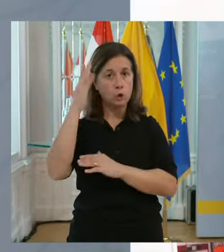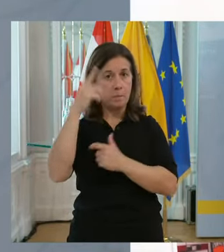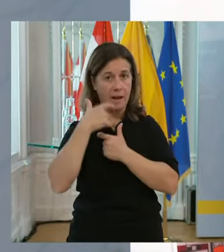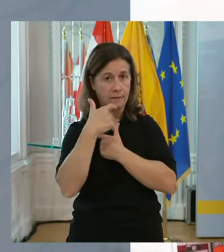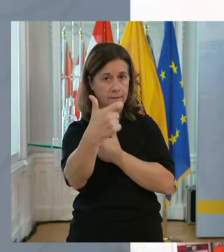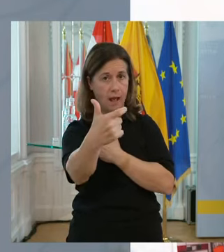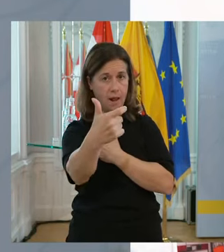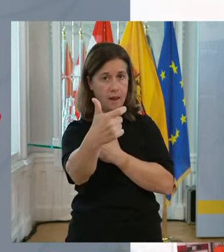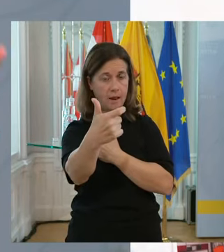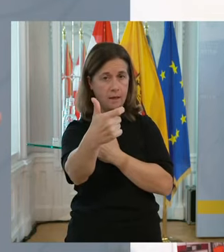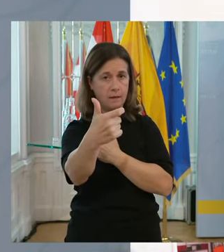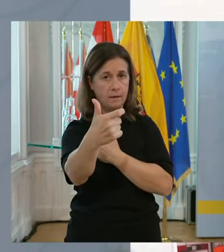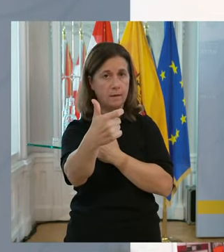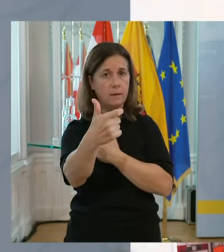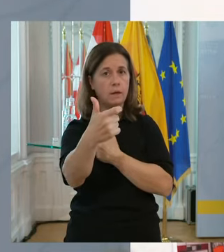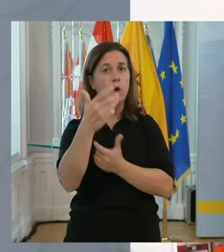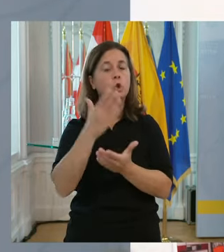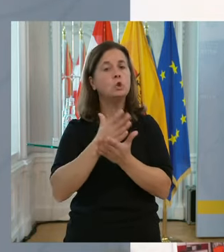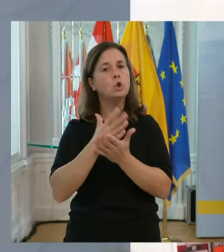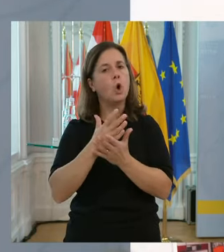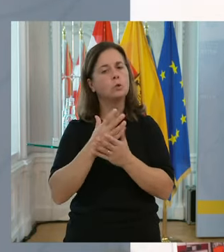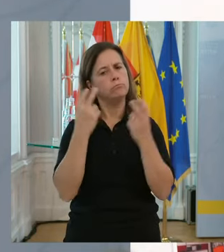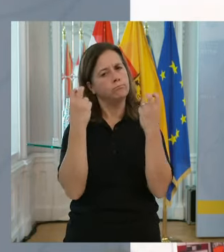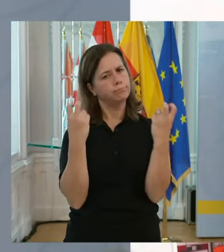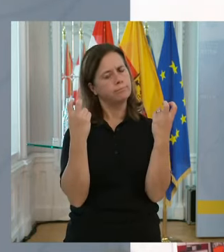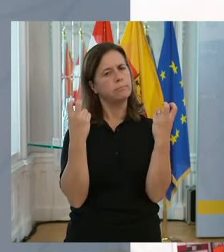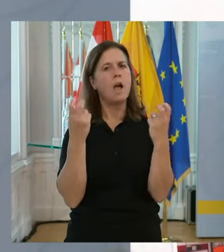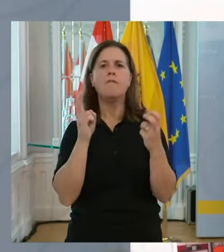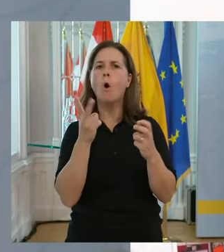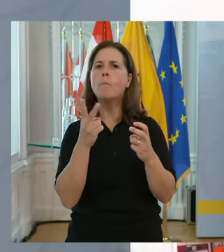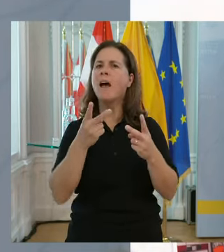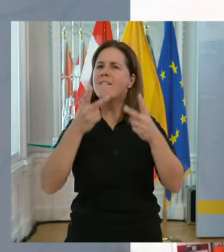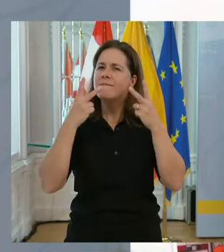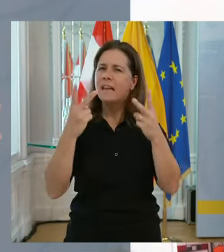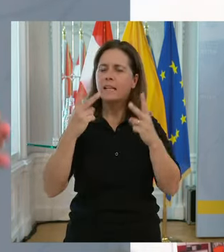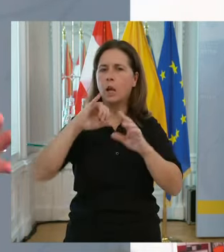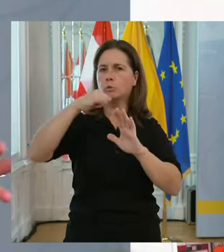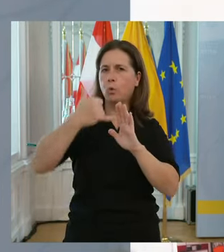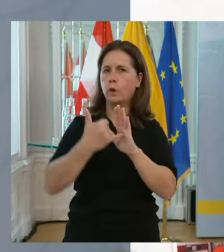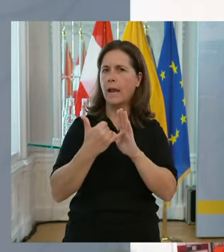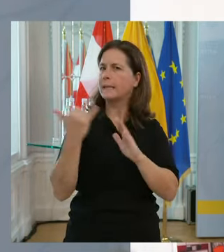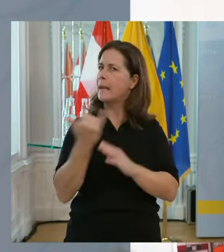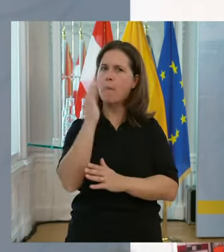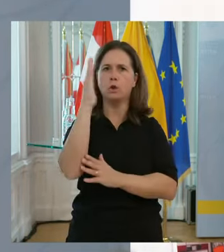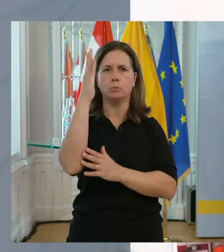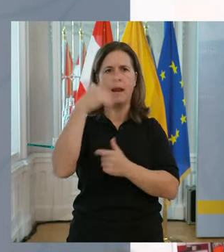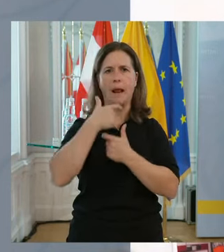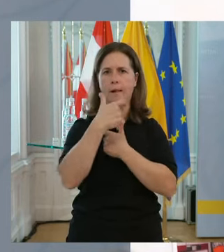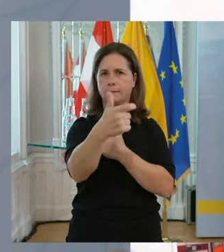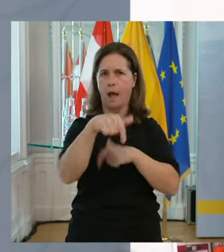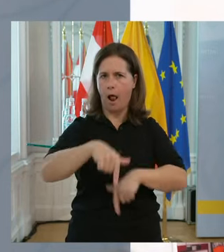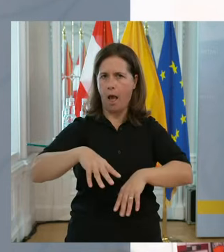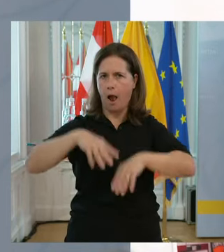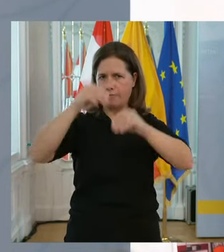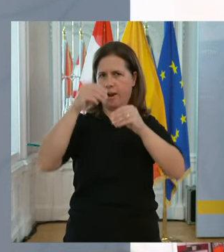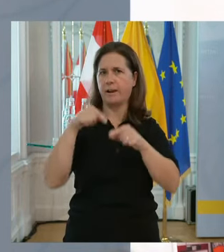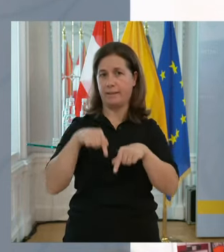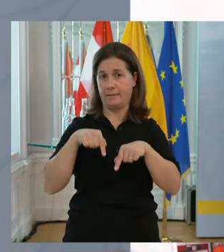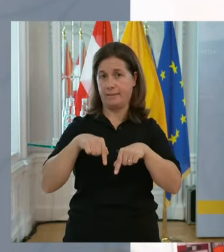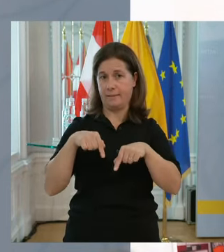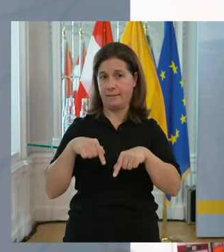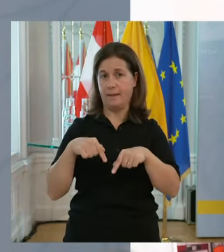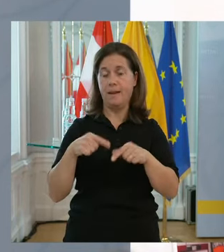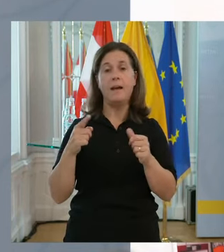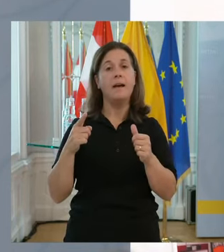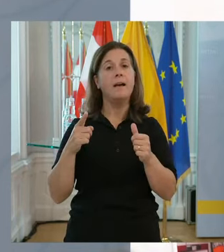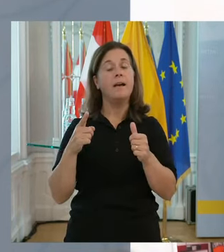Spiegelsaal sozusagen einquartiert, weil ein wichtiges Projekt, das wird immer im Spiegelsaal hier begangen. Und